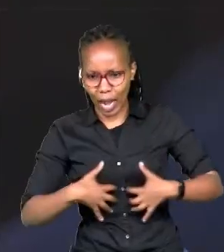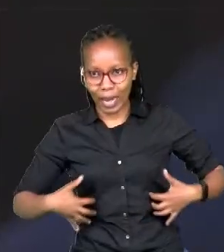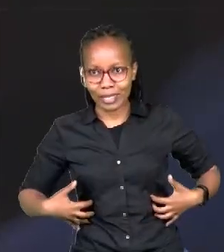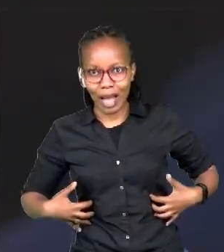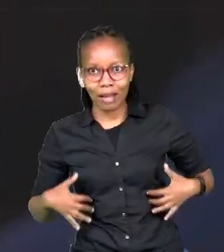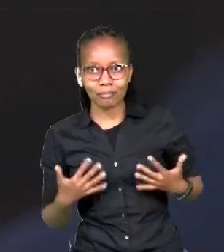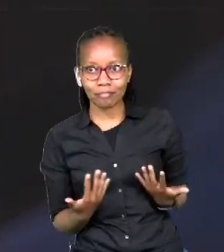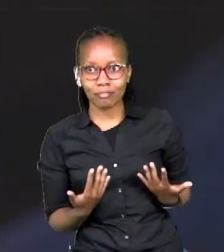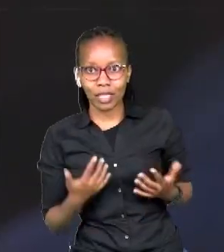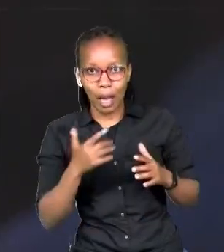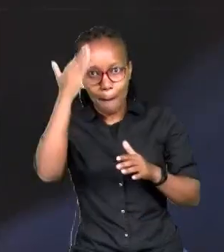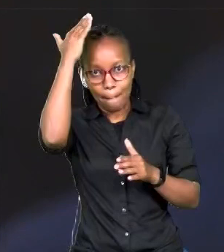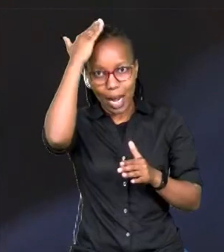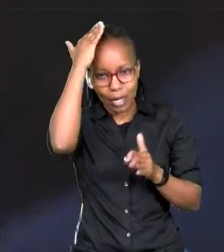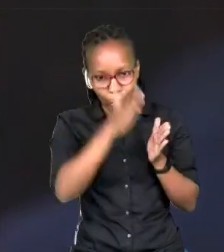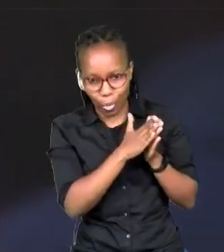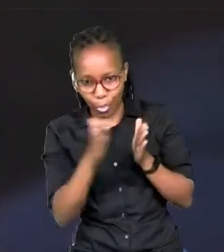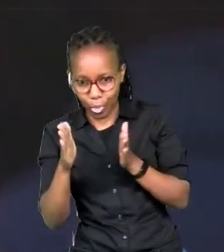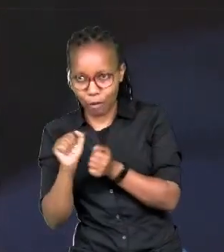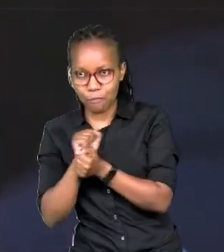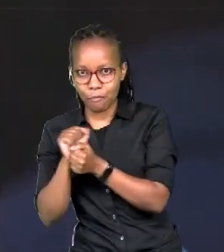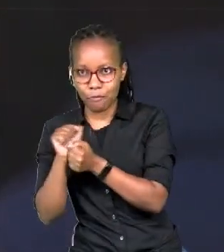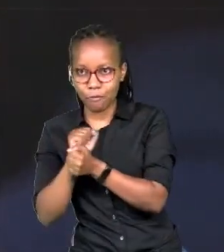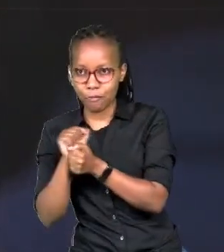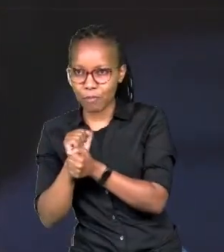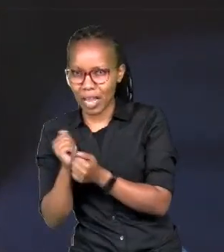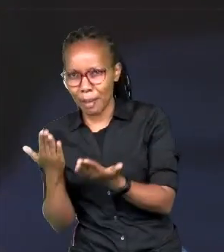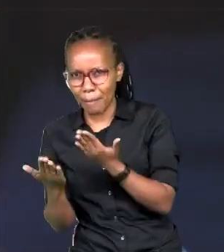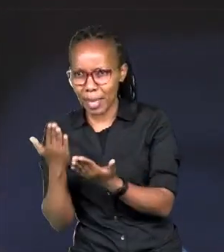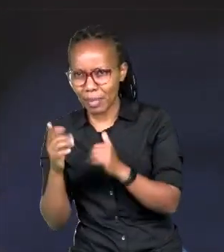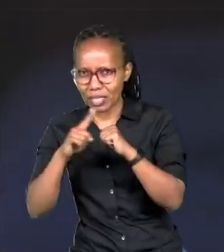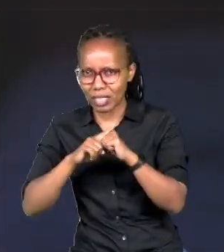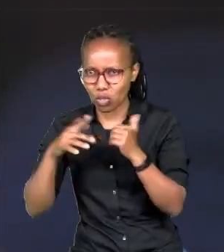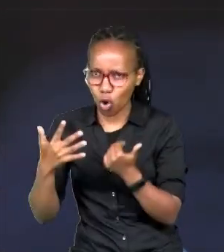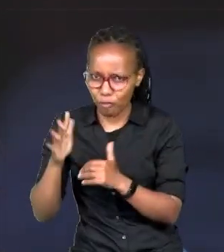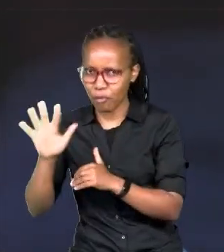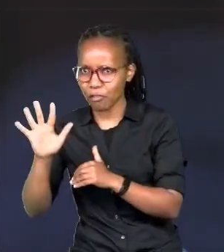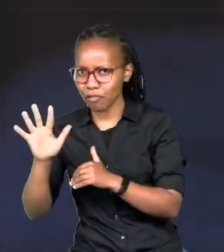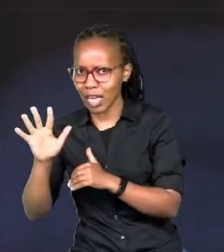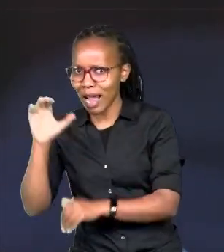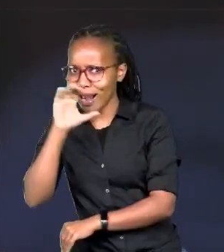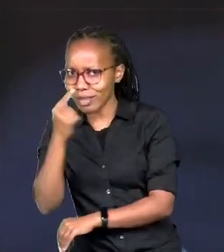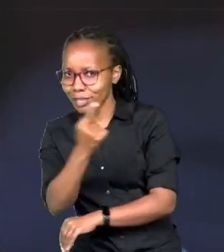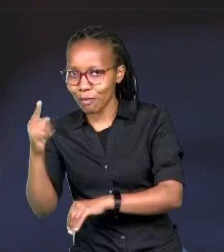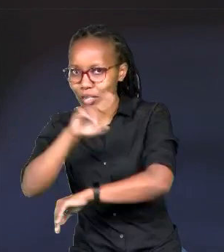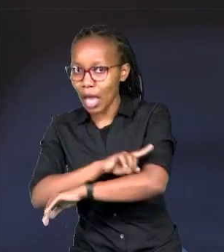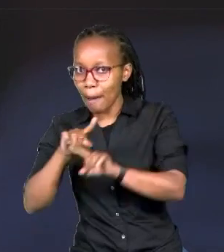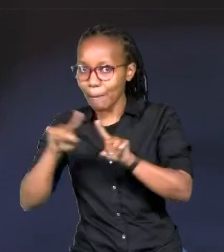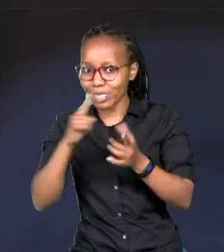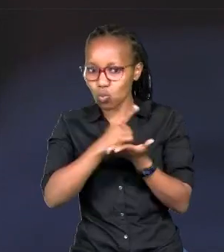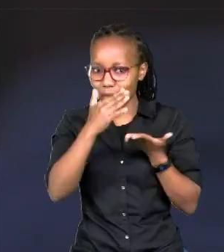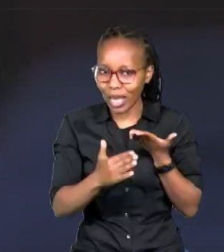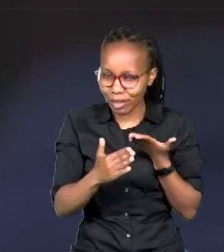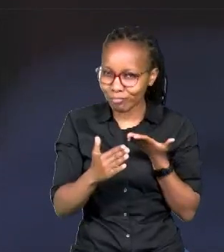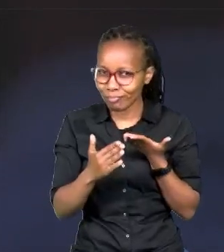then Monday to Friday naweza kuwa na kama 6 or 5 per day. Lakini weekend naweza